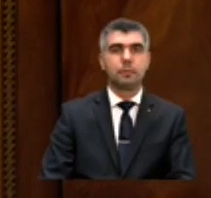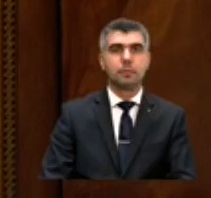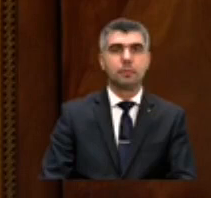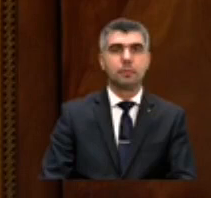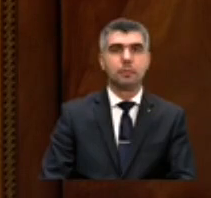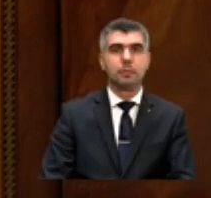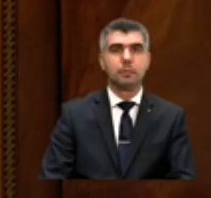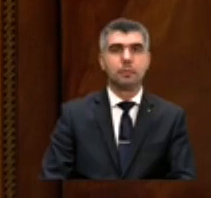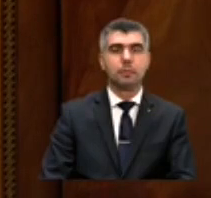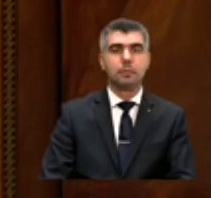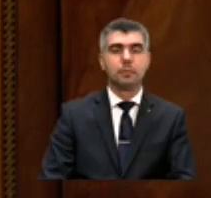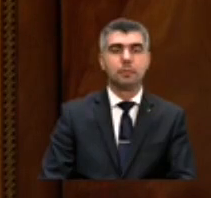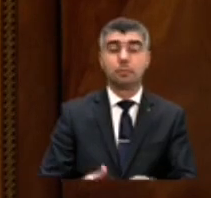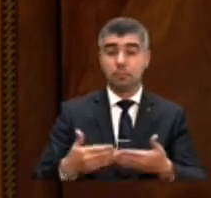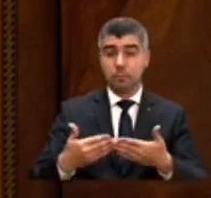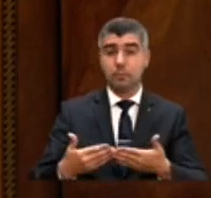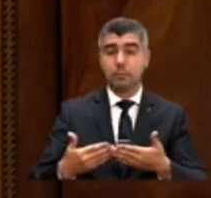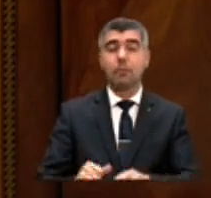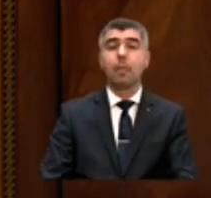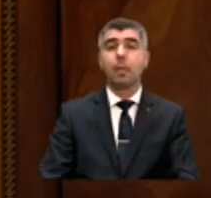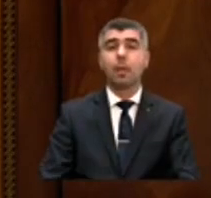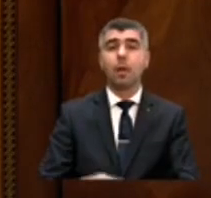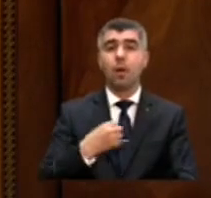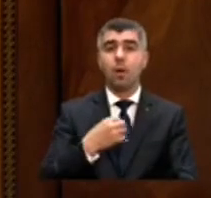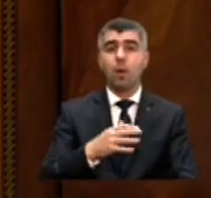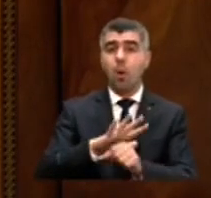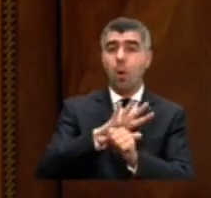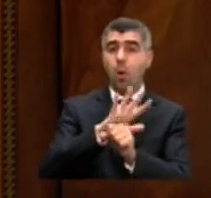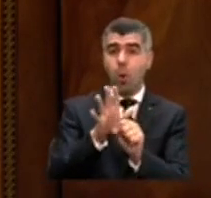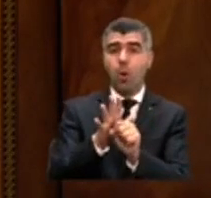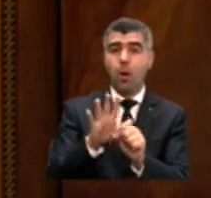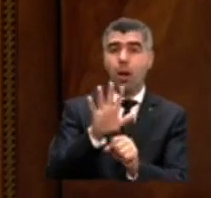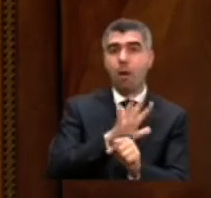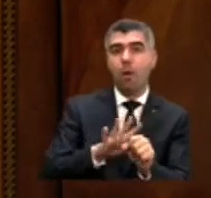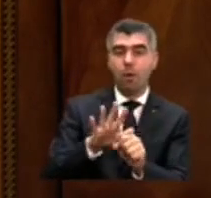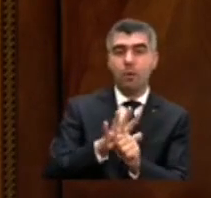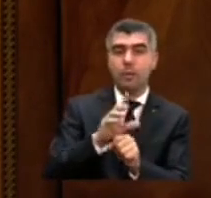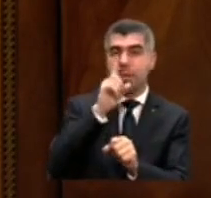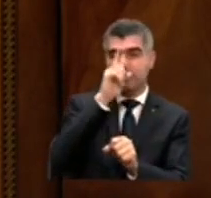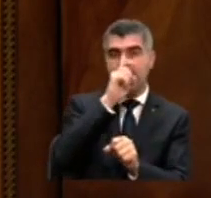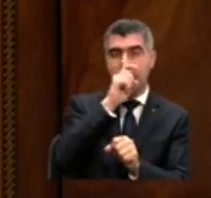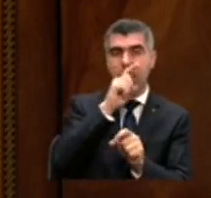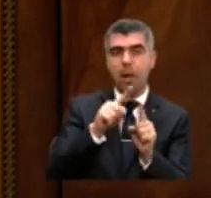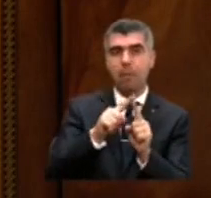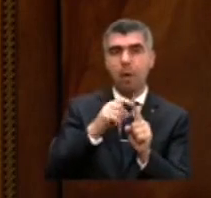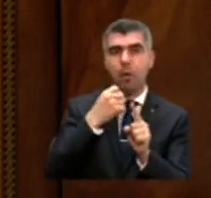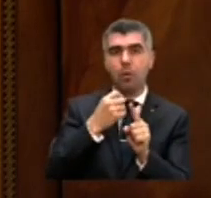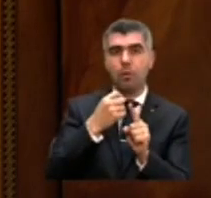شكلت الجائحة صدمة خارجية قوية للاقتصاد الوطني،